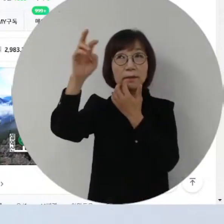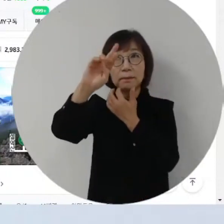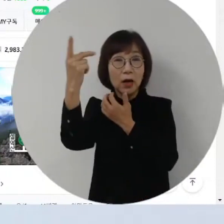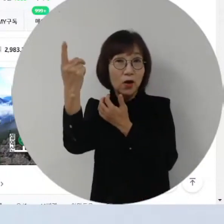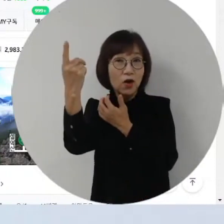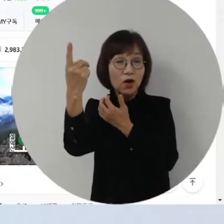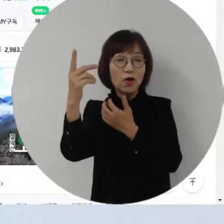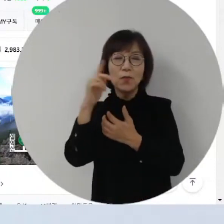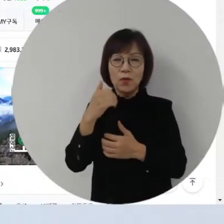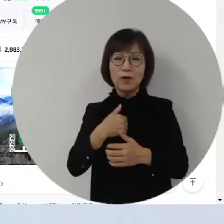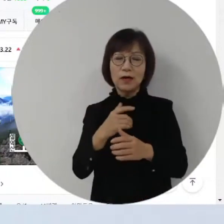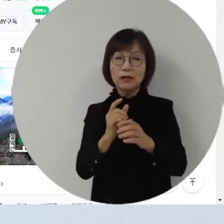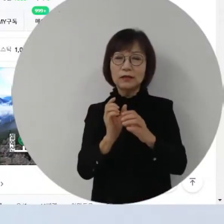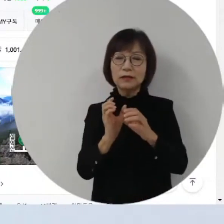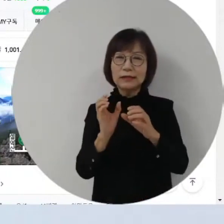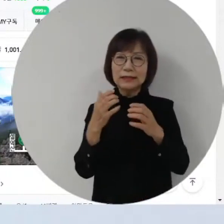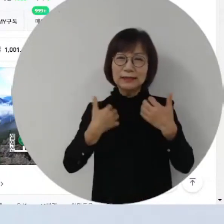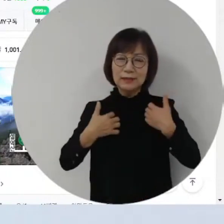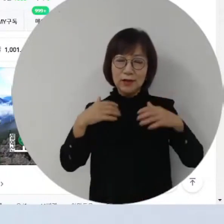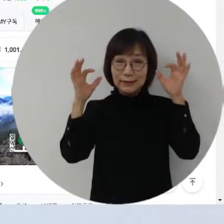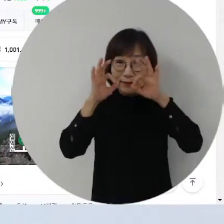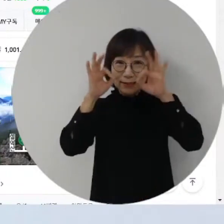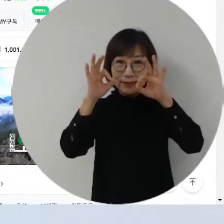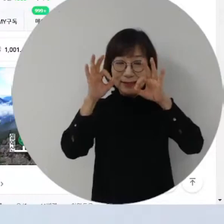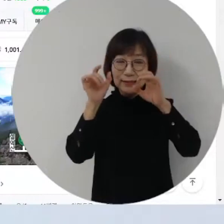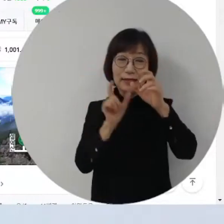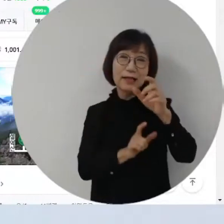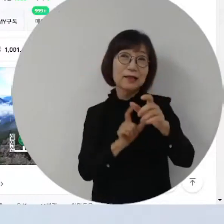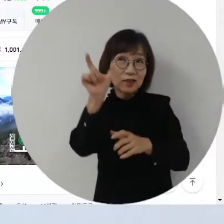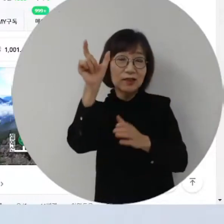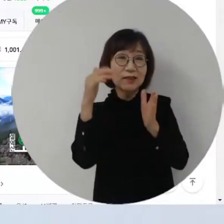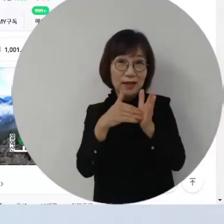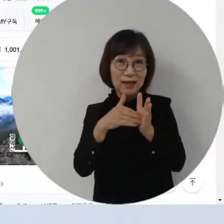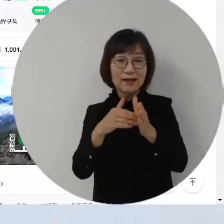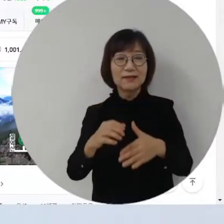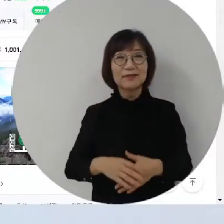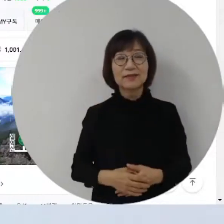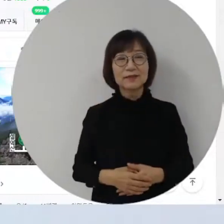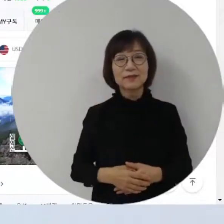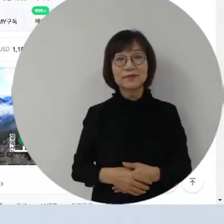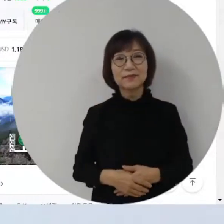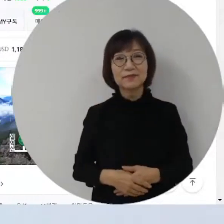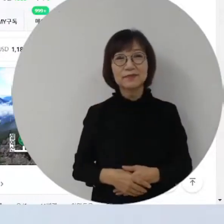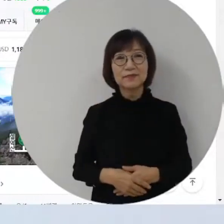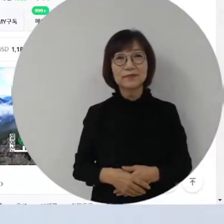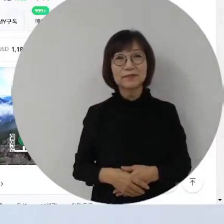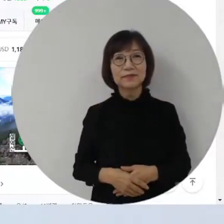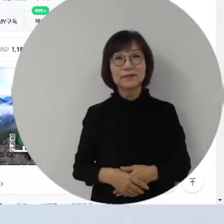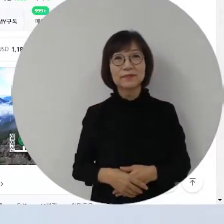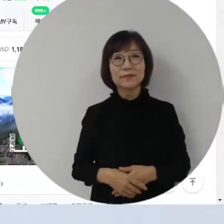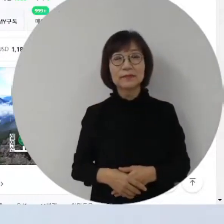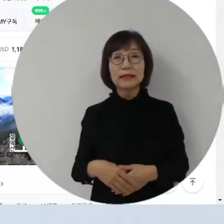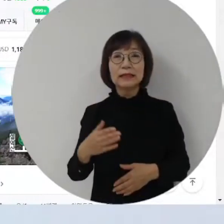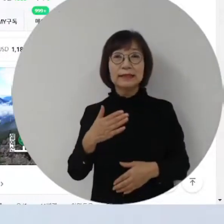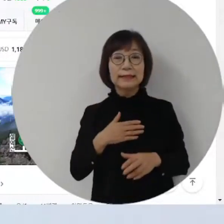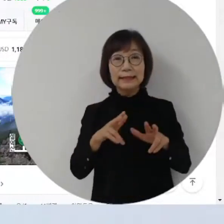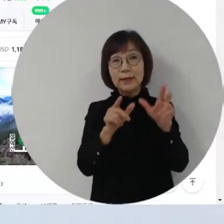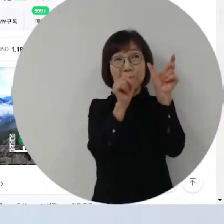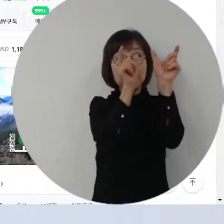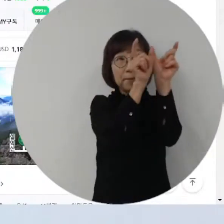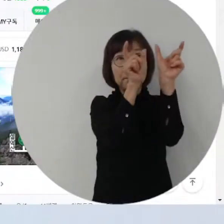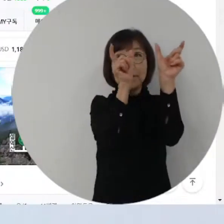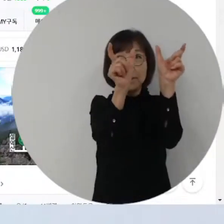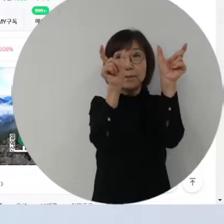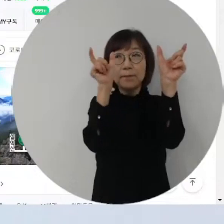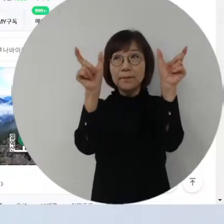저는 현재 요 위에 있는 북마크바에 네이버를 추가했는데 네이버 메뉴가 없죠. 왜 그러냐면